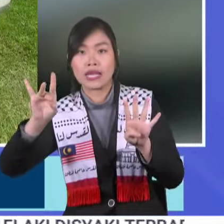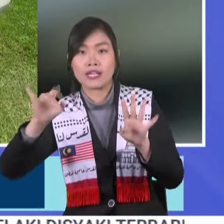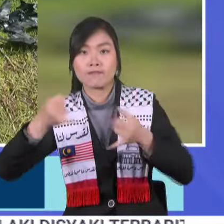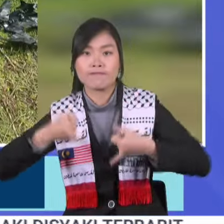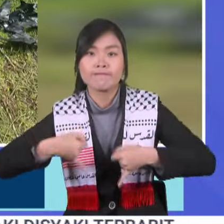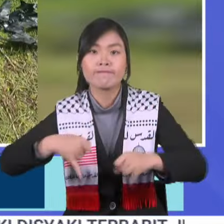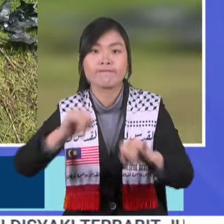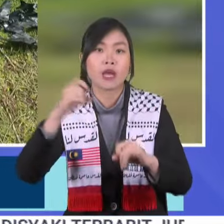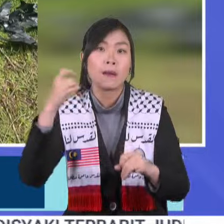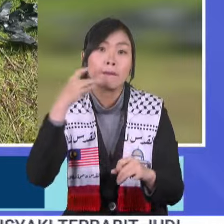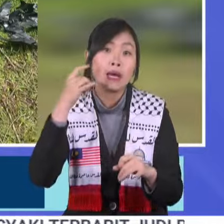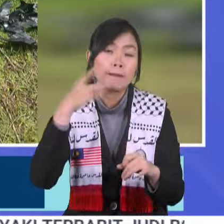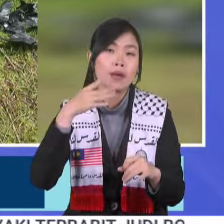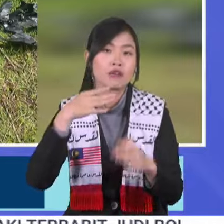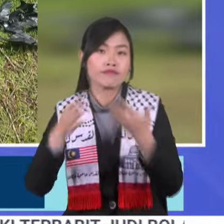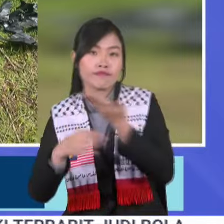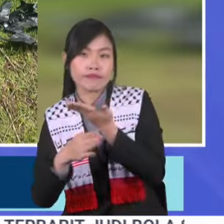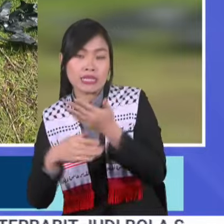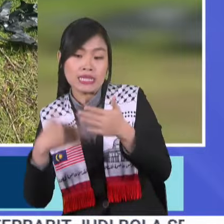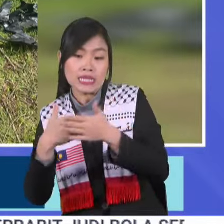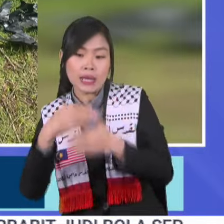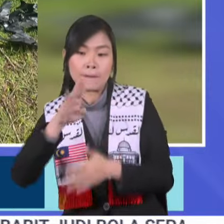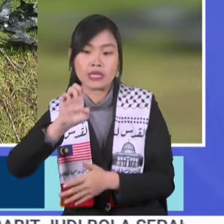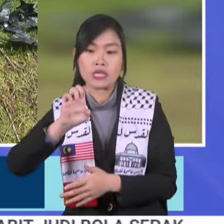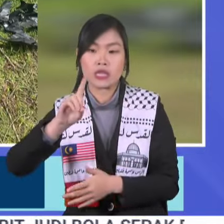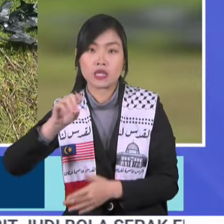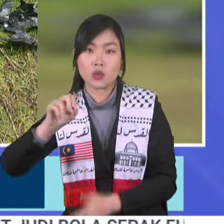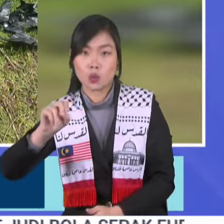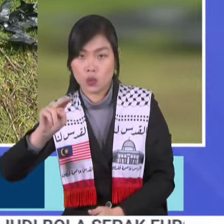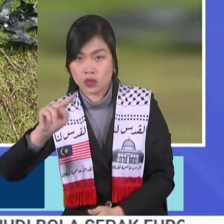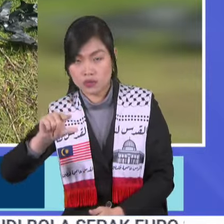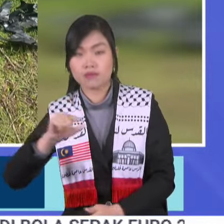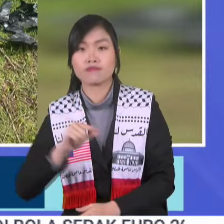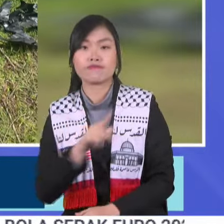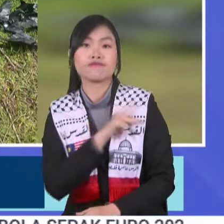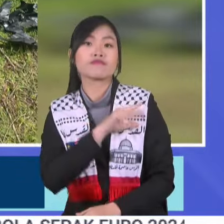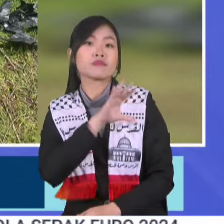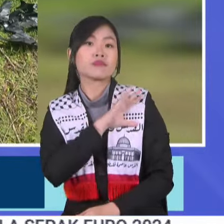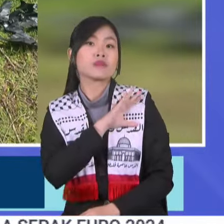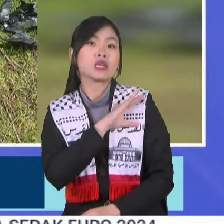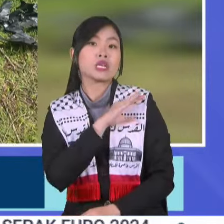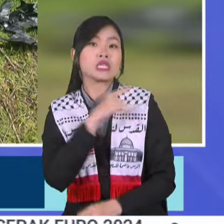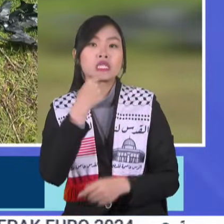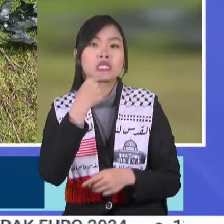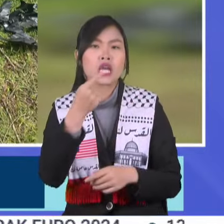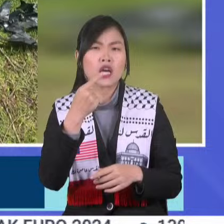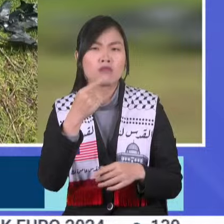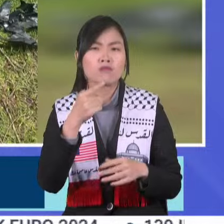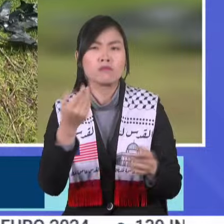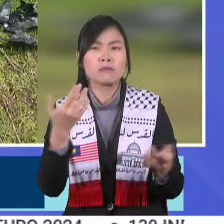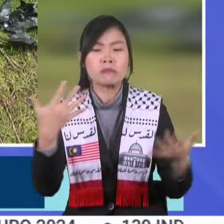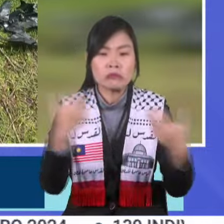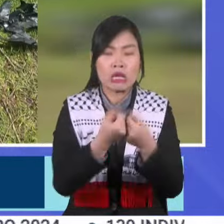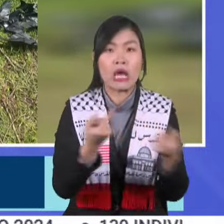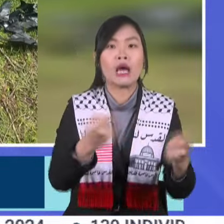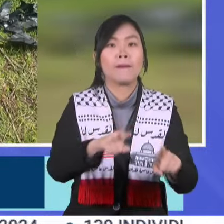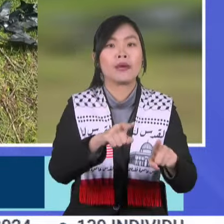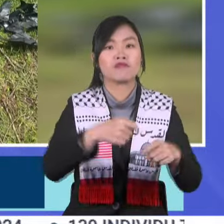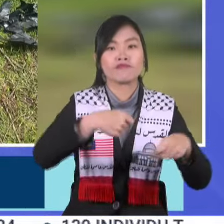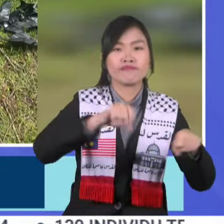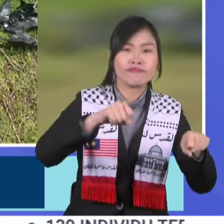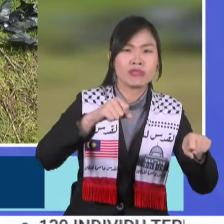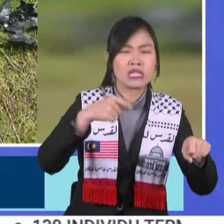Jalan Persekutuan Alustar Butterworth berdekatan bidong. Ketua Polis Daerah Kuala Muda berkata nahas berlaku apabila motosikal